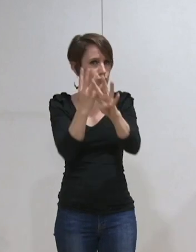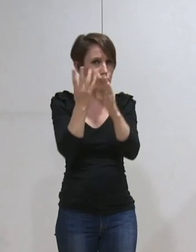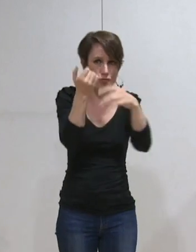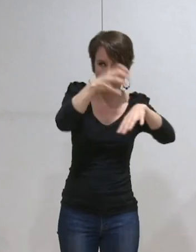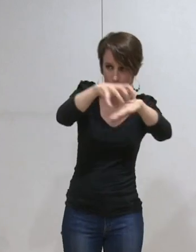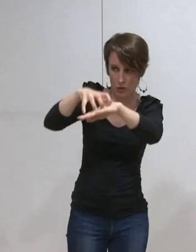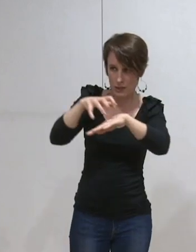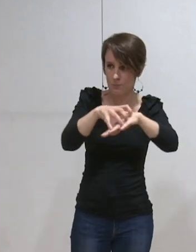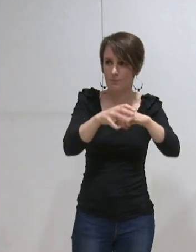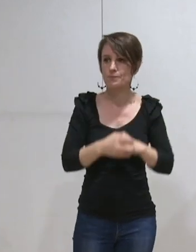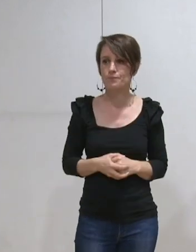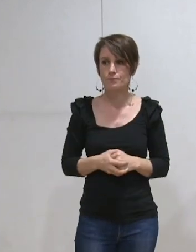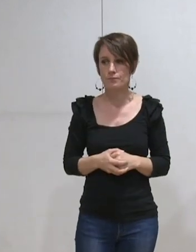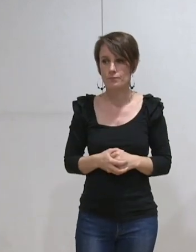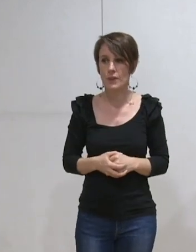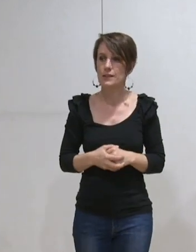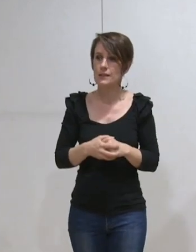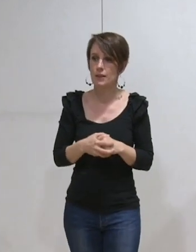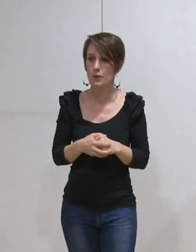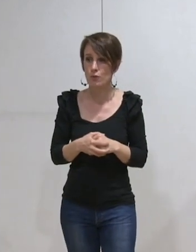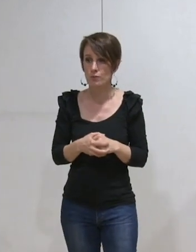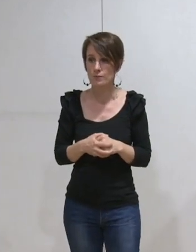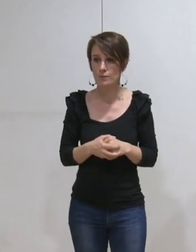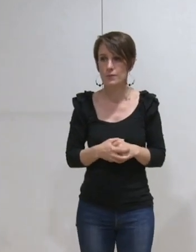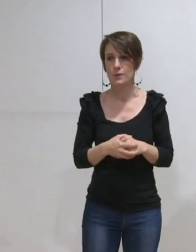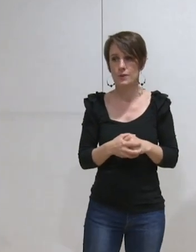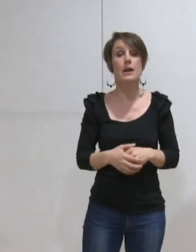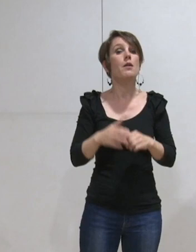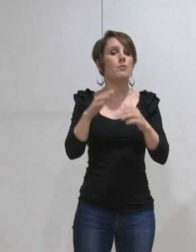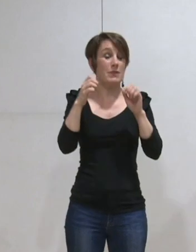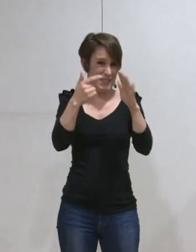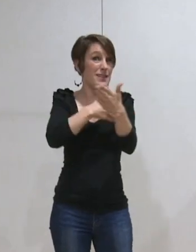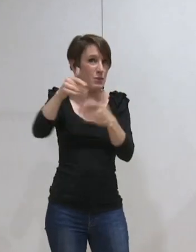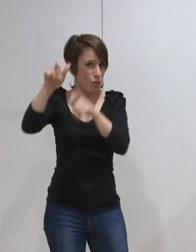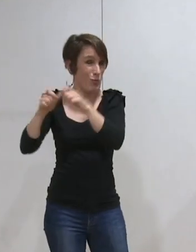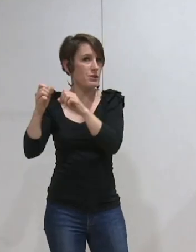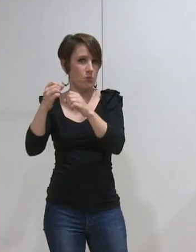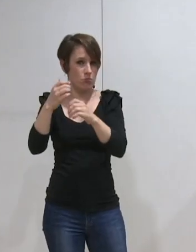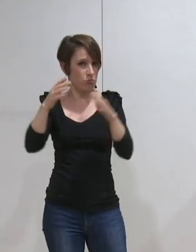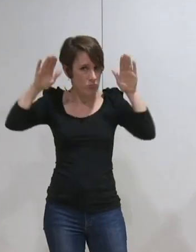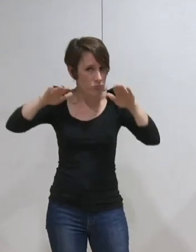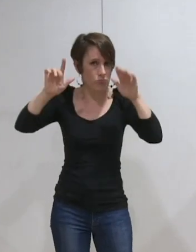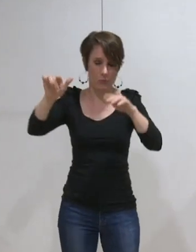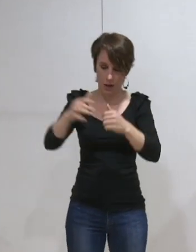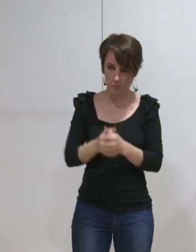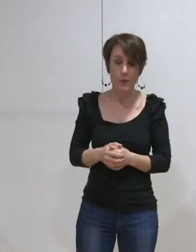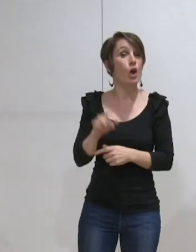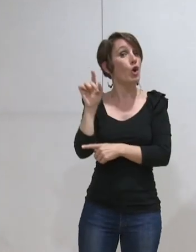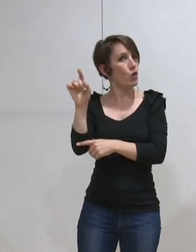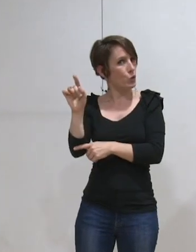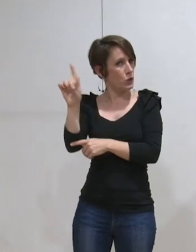Monsieur bouaker il est issu de la communauté Archie il est partisan d'un islam sunnite manifestement